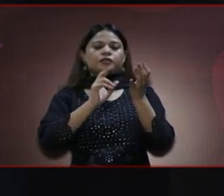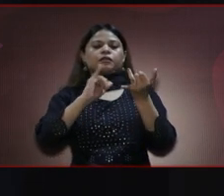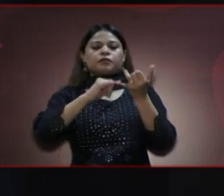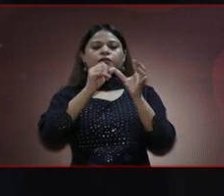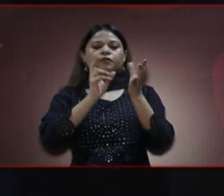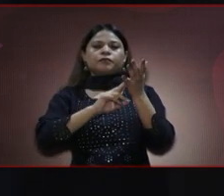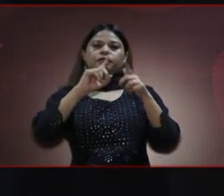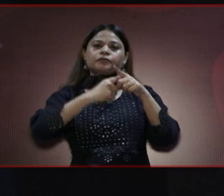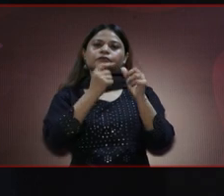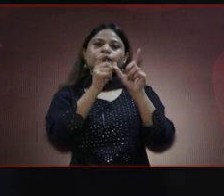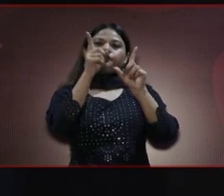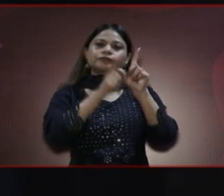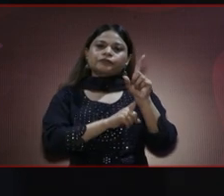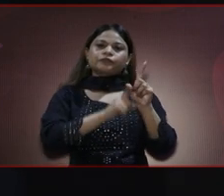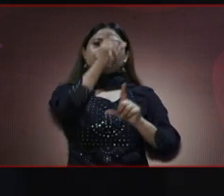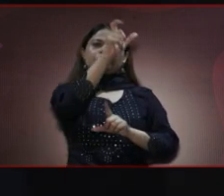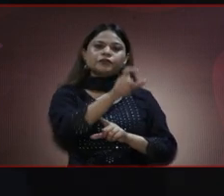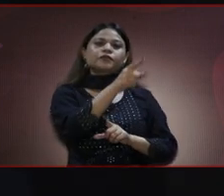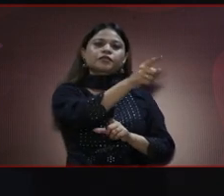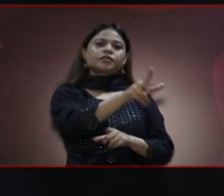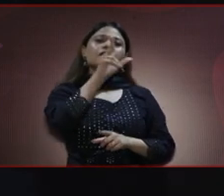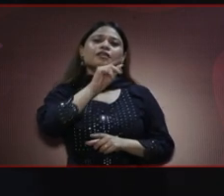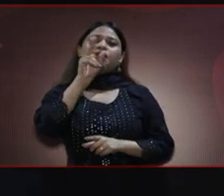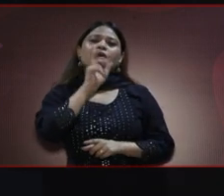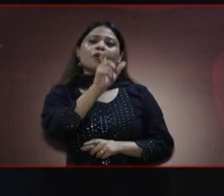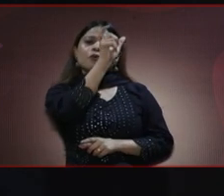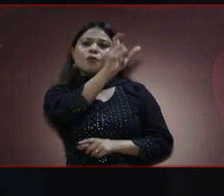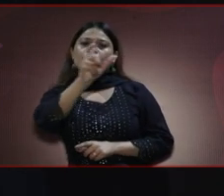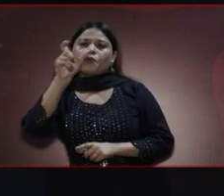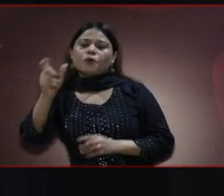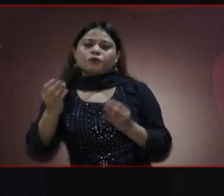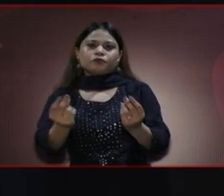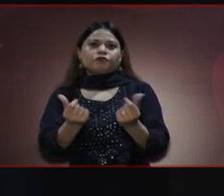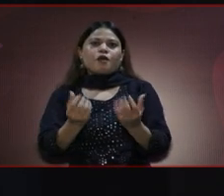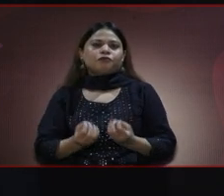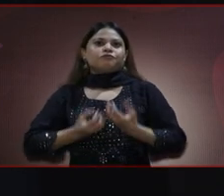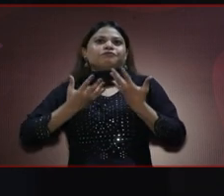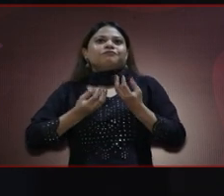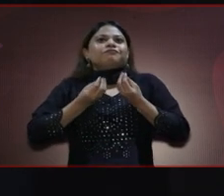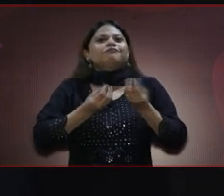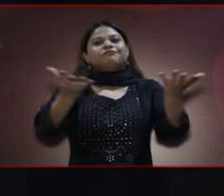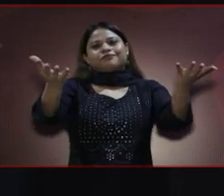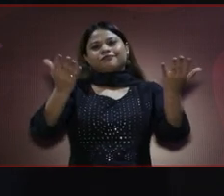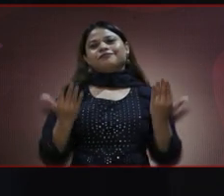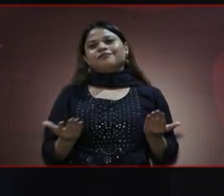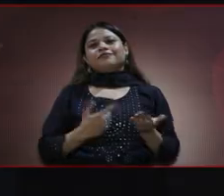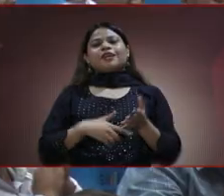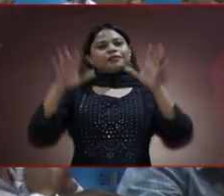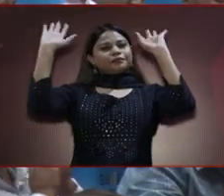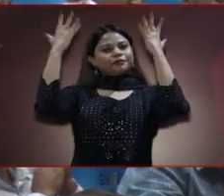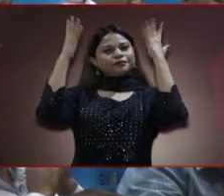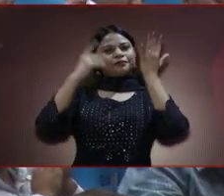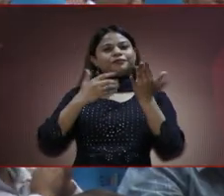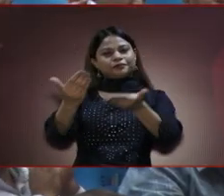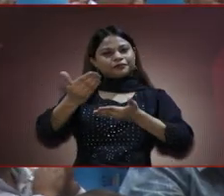करती हूँ कि वे अपने प्रेरणादायक विचारों से हम सभी को मार्गदर्शन प्रदान करें। जोरदार करतल ध्वनि से स्वागत करिए